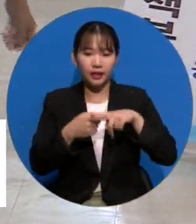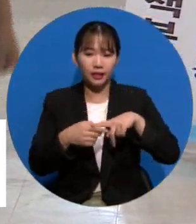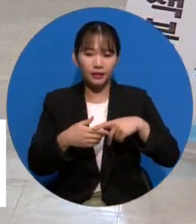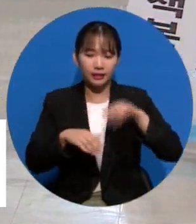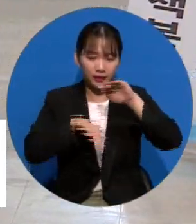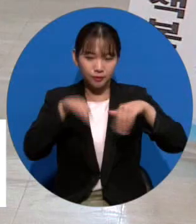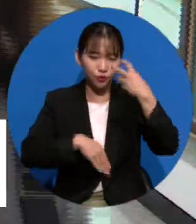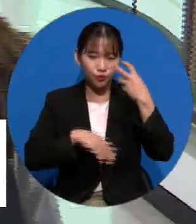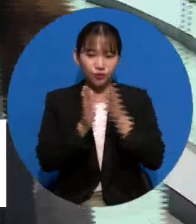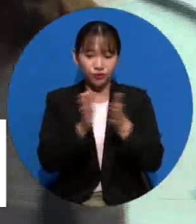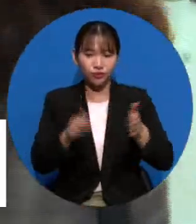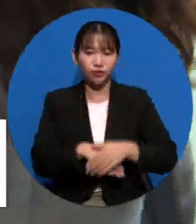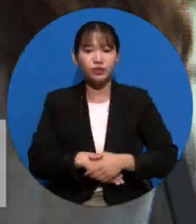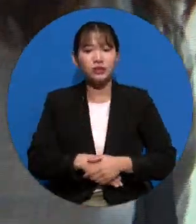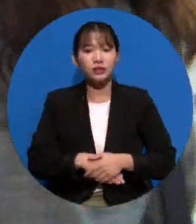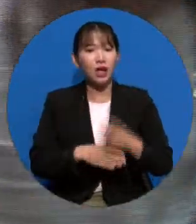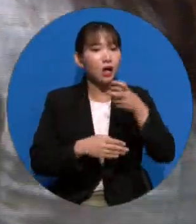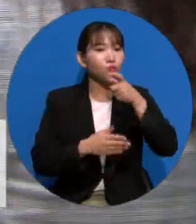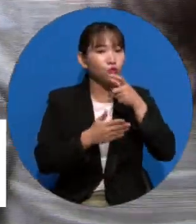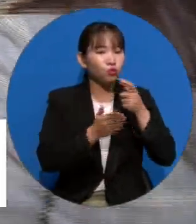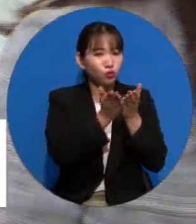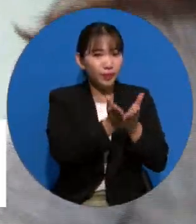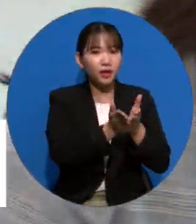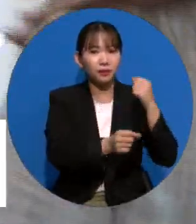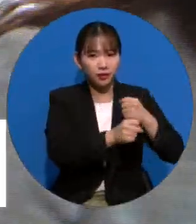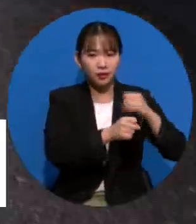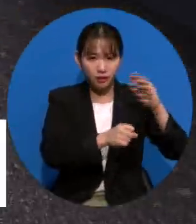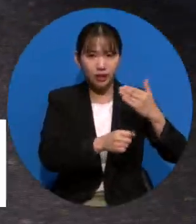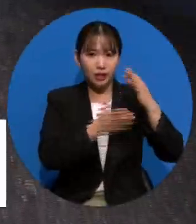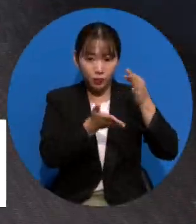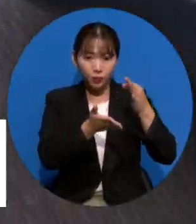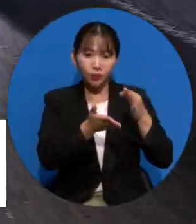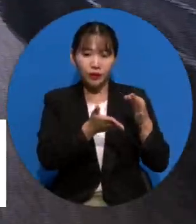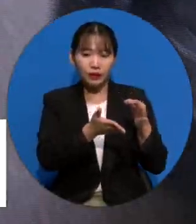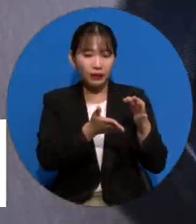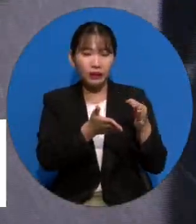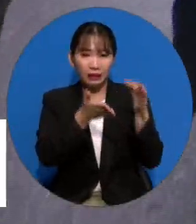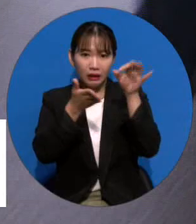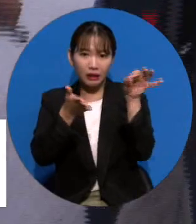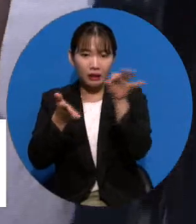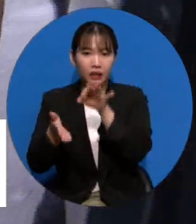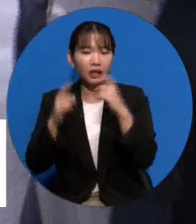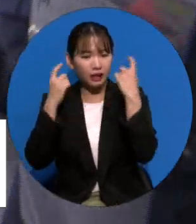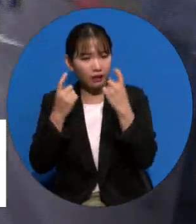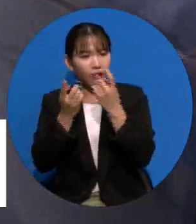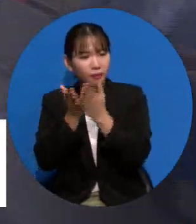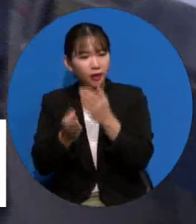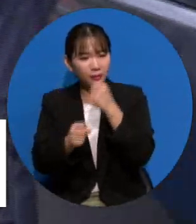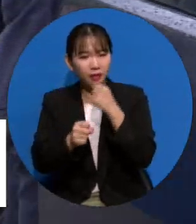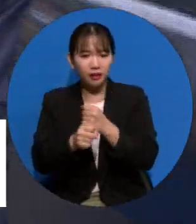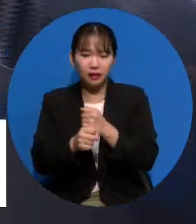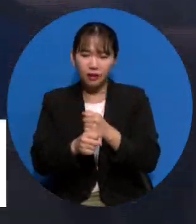압수수색에 나섰습니다. 급수선 건조 비용으로 지급된 국고 보조금으로 엉뚱한 여객선을 건조한 경위를